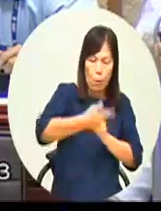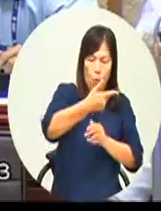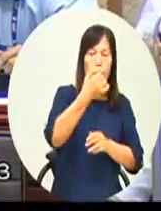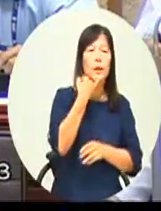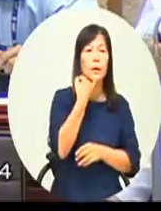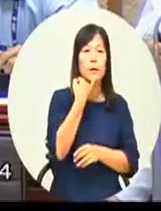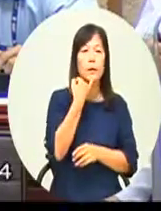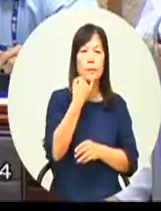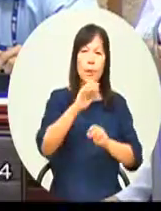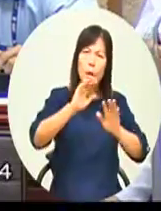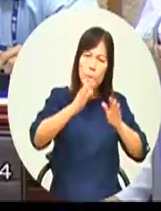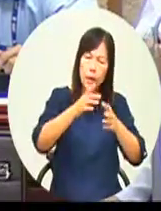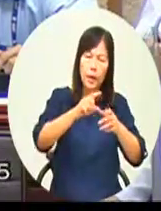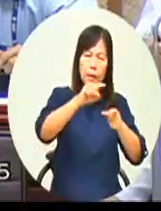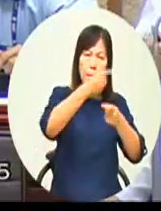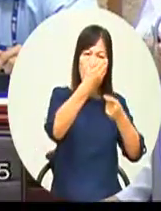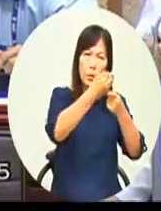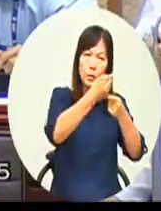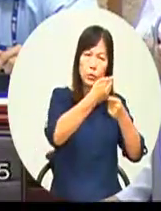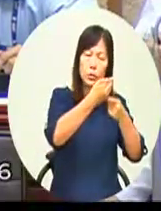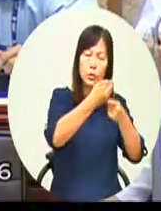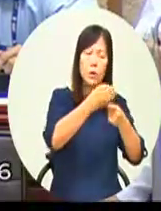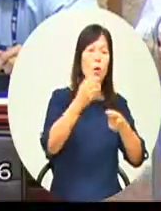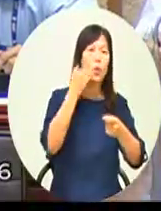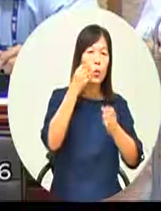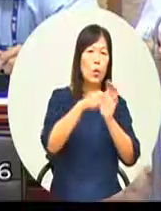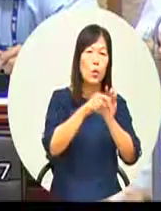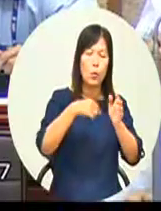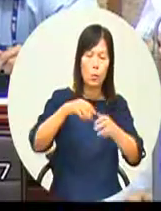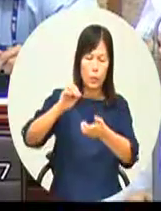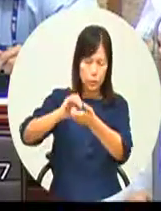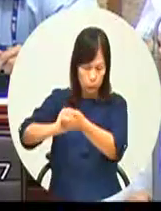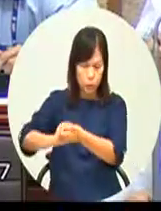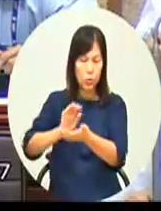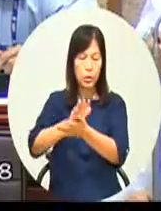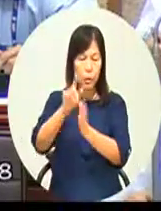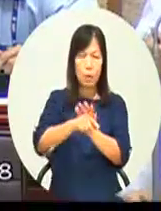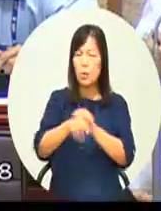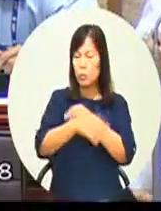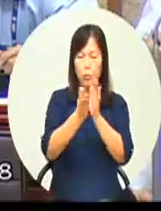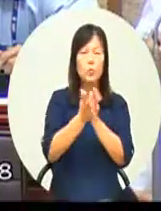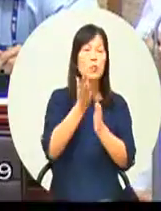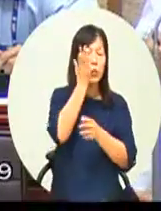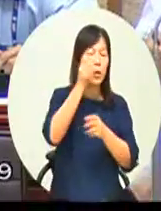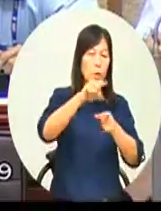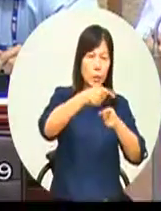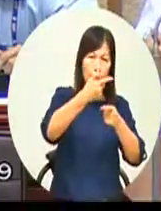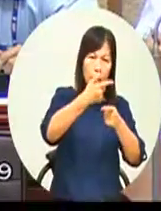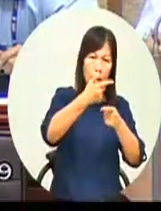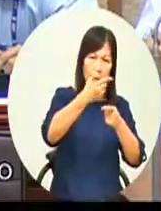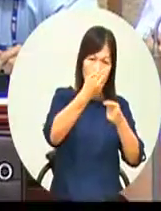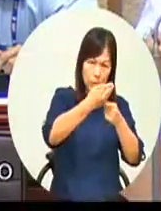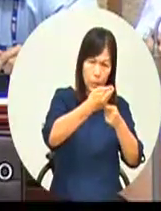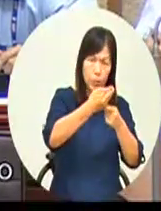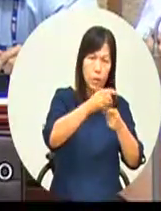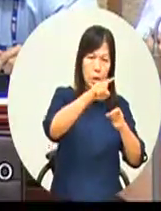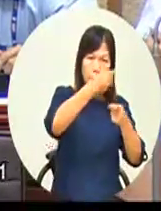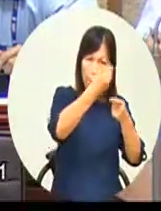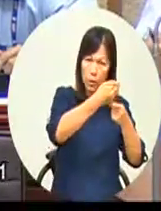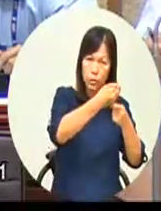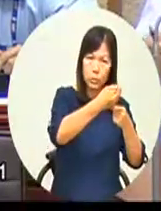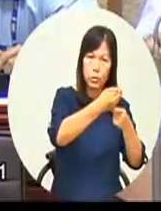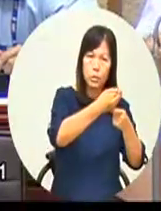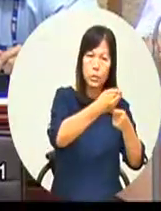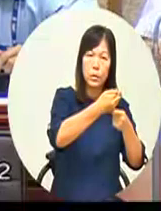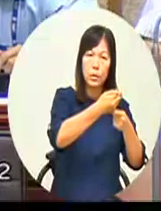我们预计在109年的时候，如果说我们行政核定完之后 都很顺利的话，106年、 109年，对对